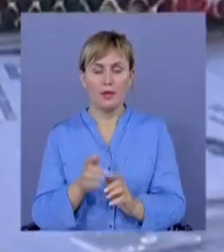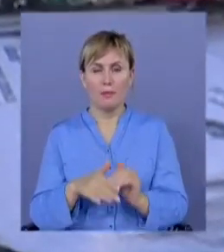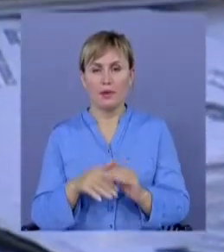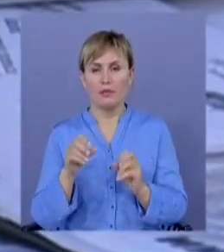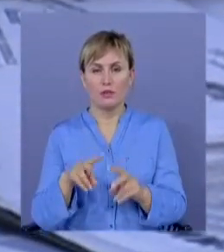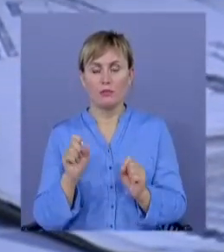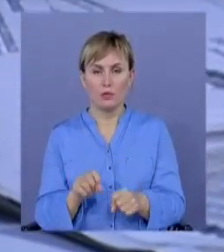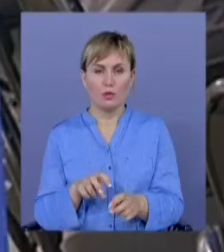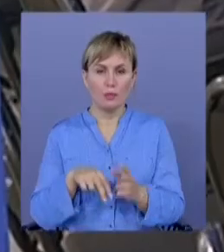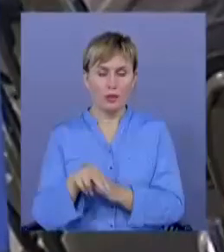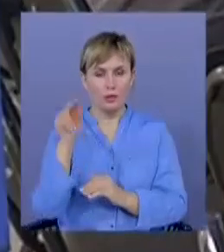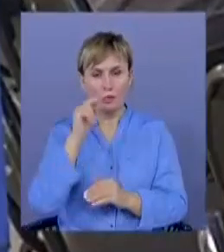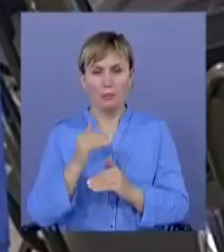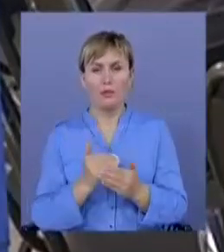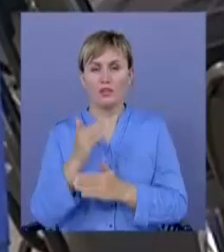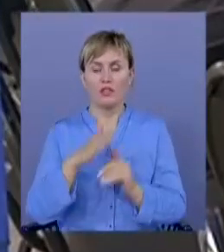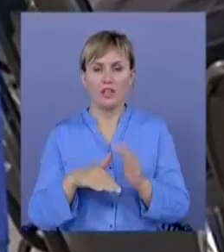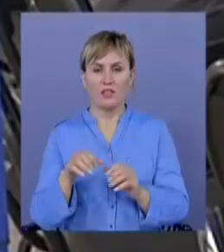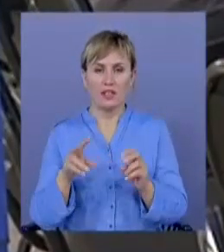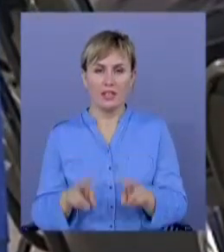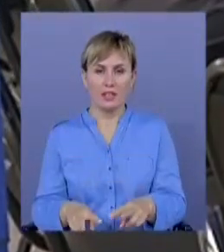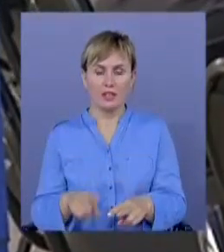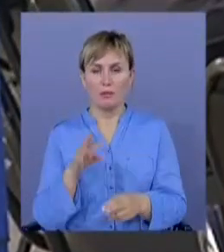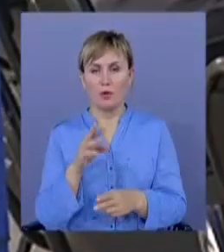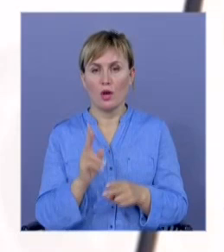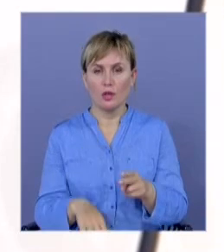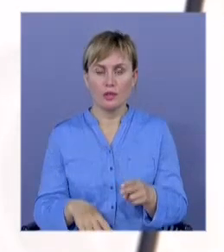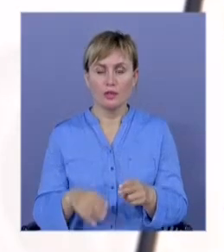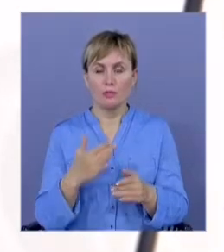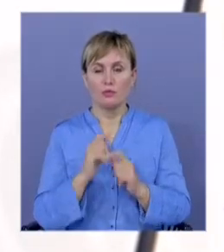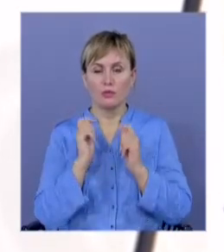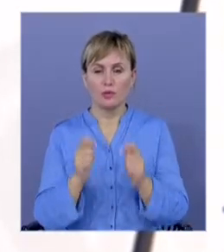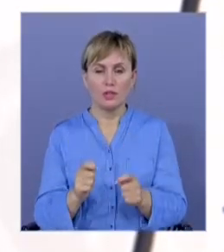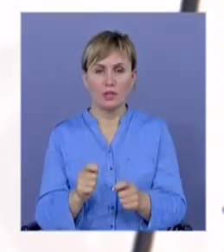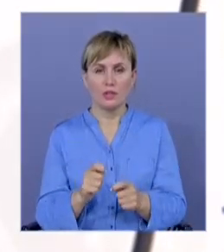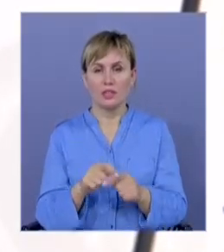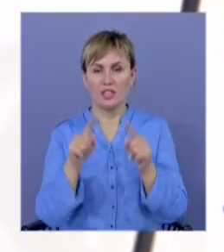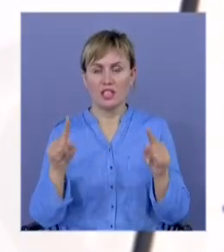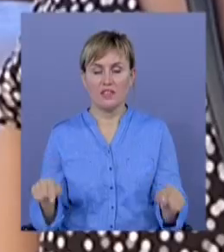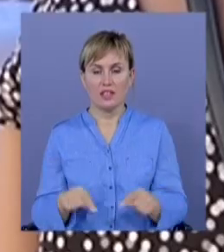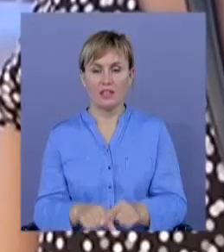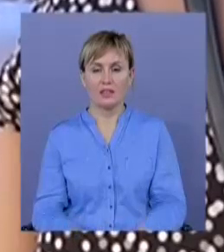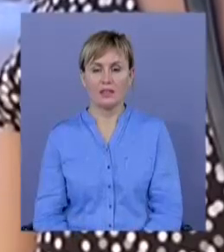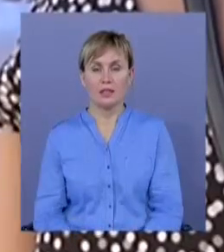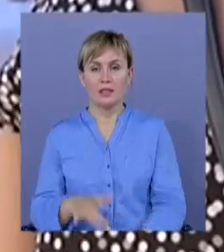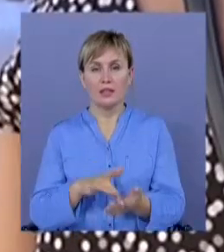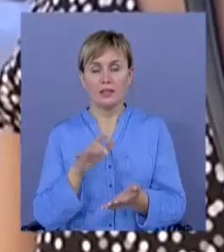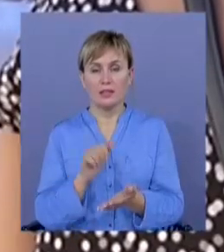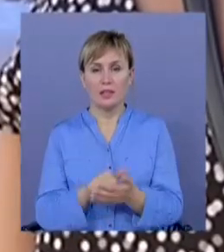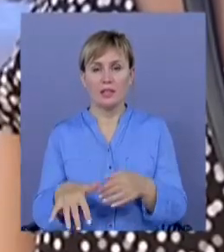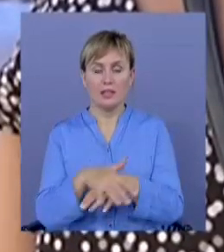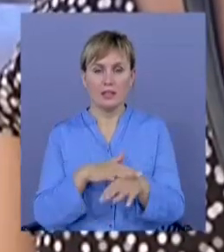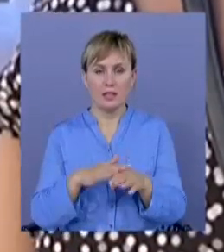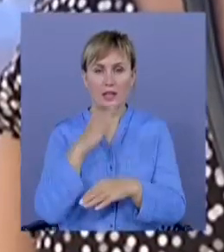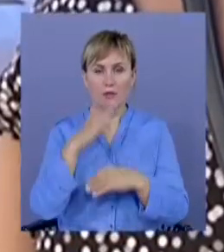профессию, могут пройти курсы повышения квалификации. По окончанию им вручают сертификаты. Центр занятости населения Акимата города Алматы